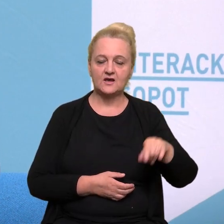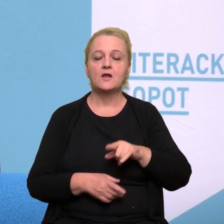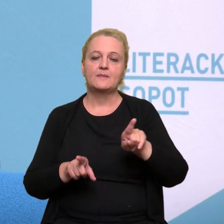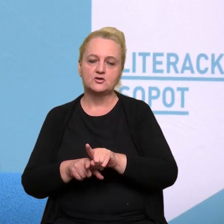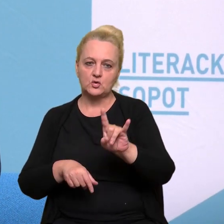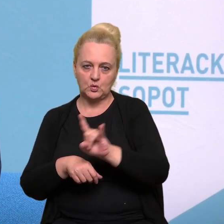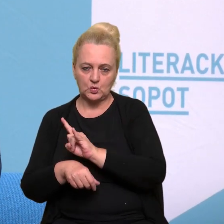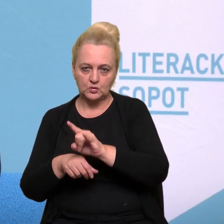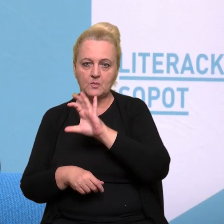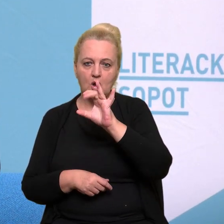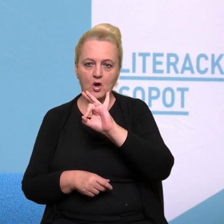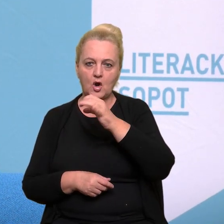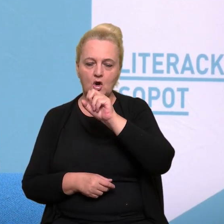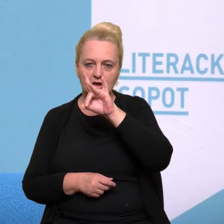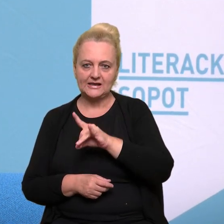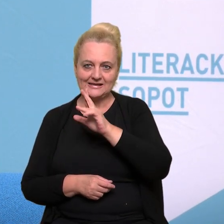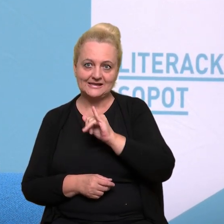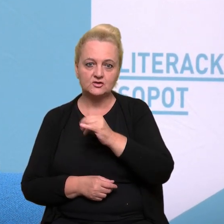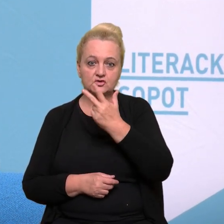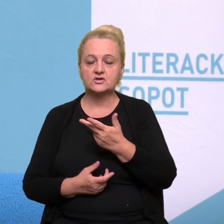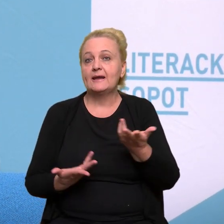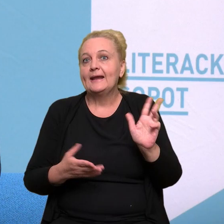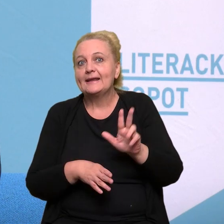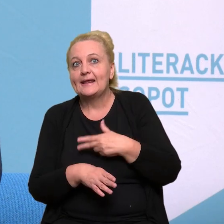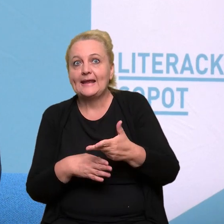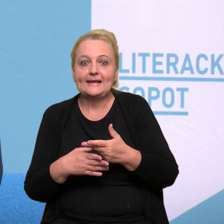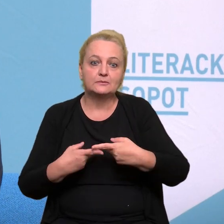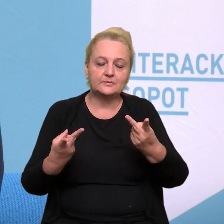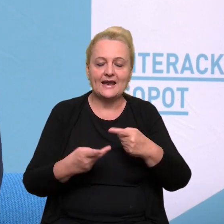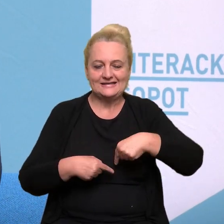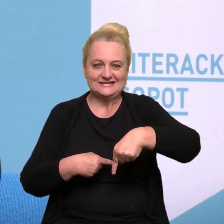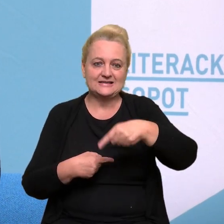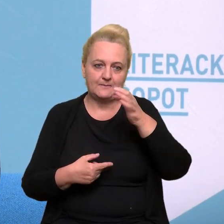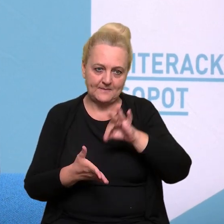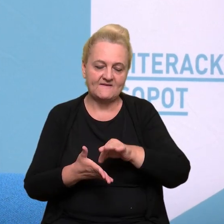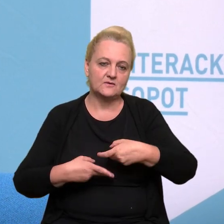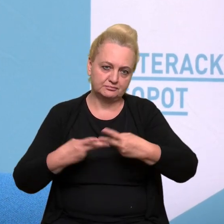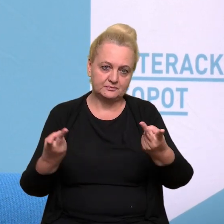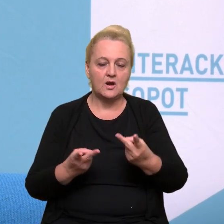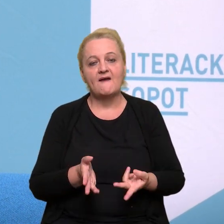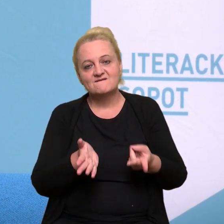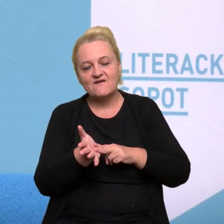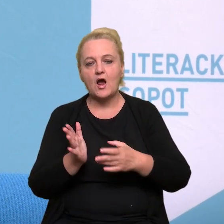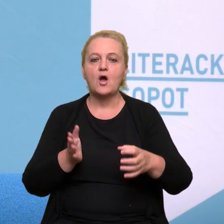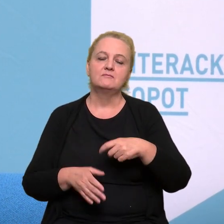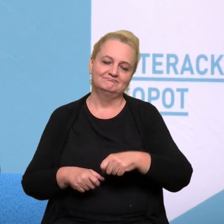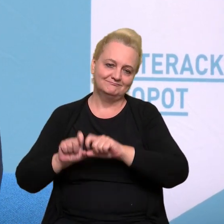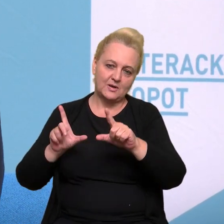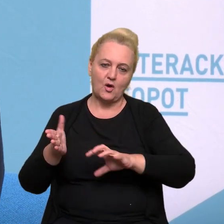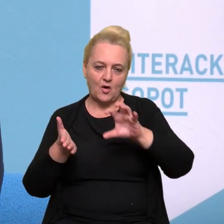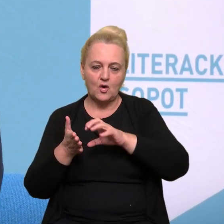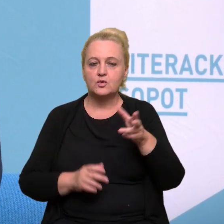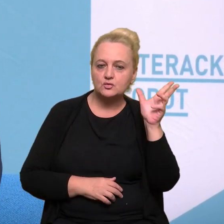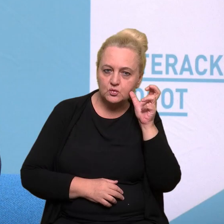YouTubie. Nie dostałam dokładnej informacji kiedy, ale na pewno już bardzo niedługo, więc będzie można sobie odtworzyć to spotkanie,